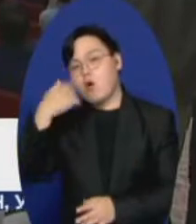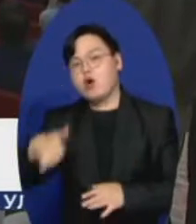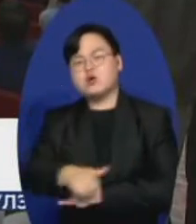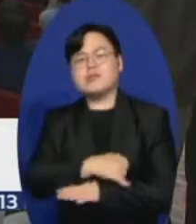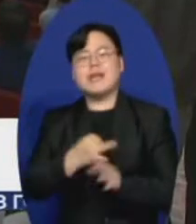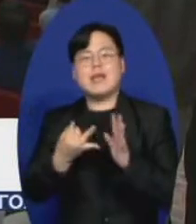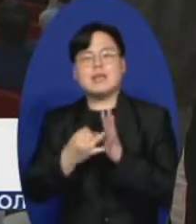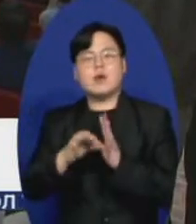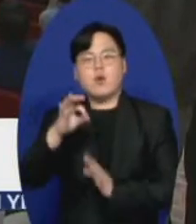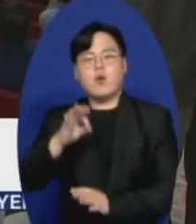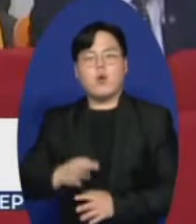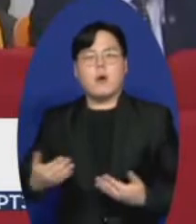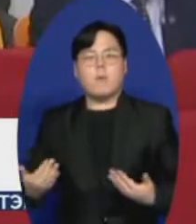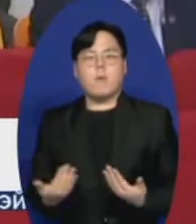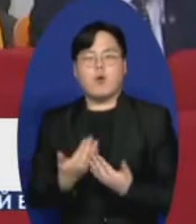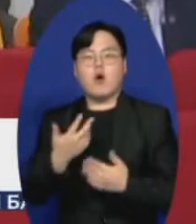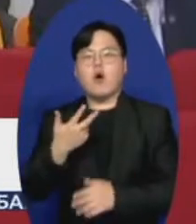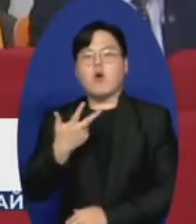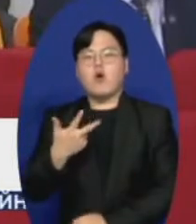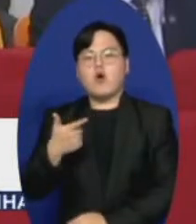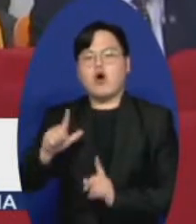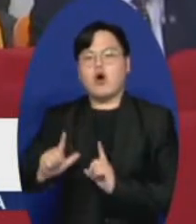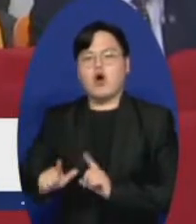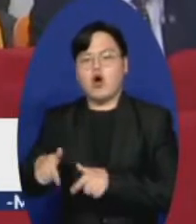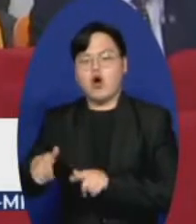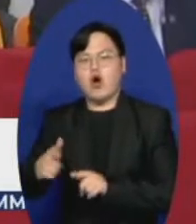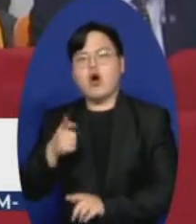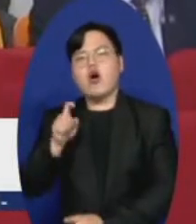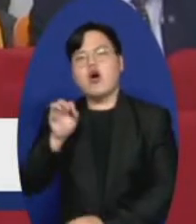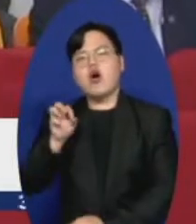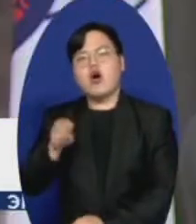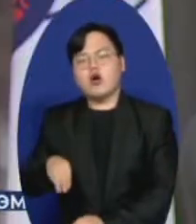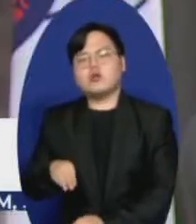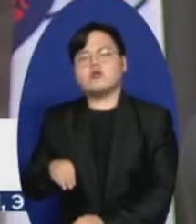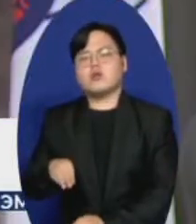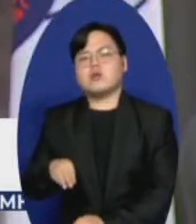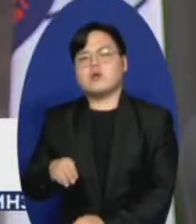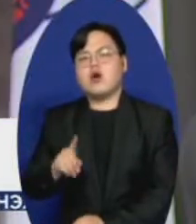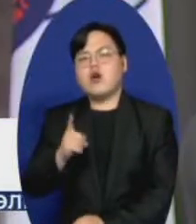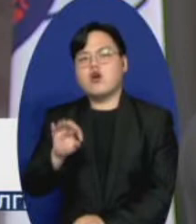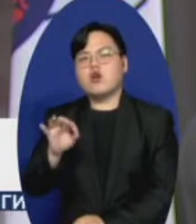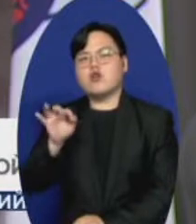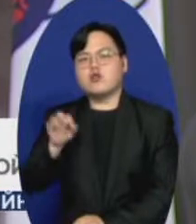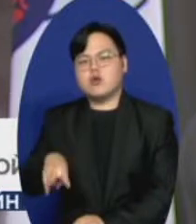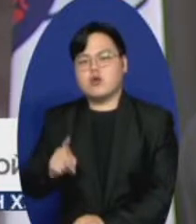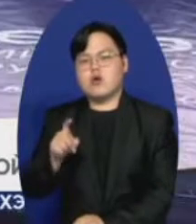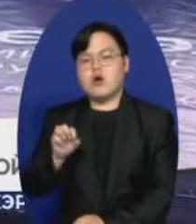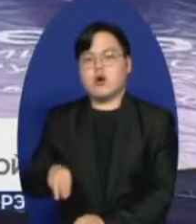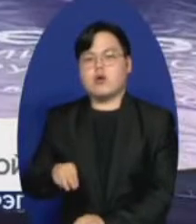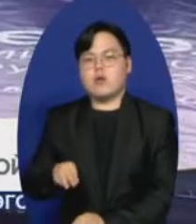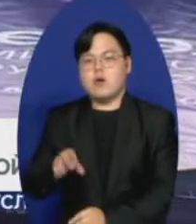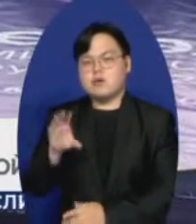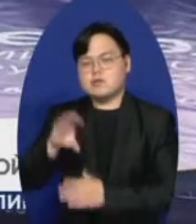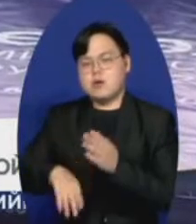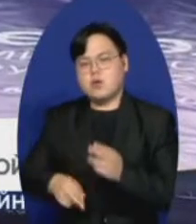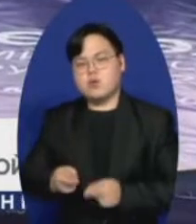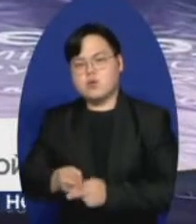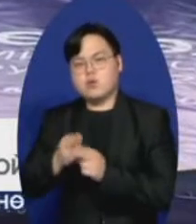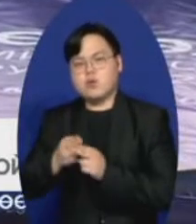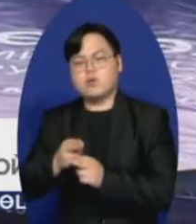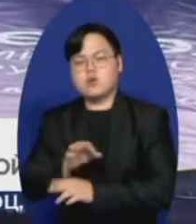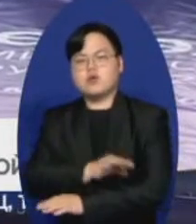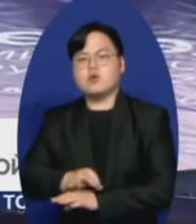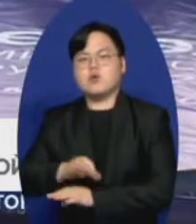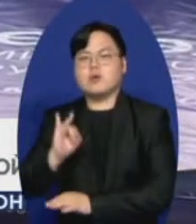70 орчим хувь нь амьдардаг гурван гол хотын дунд байрладаг. Дэд бүтцэд холбогдсон хөтөл хотод хөрөнгө оруулалт хийх олон төсөл байгааг орон